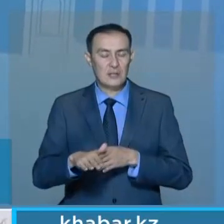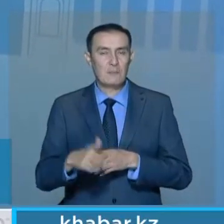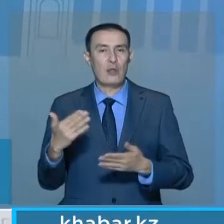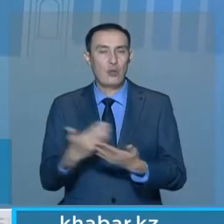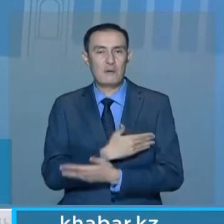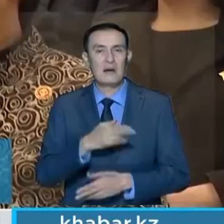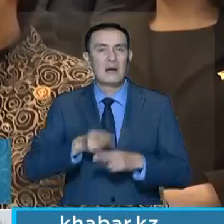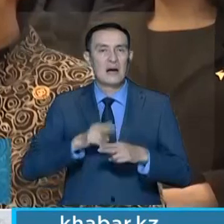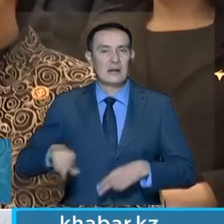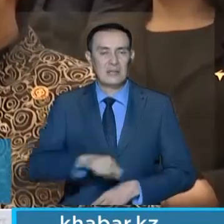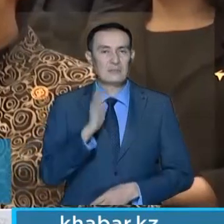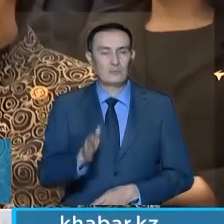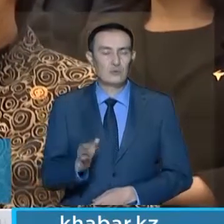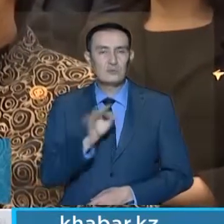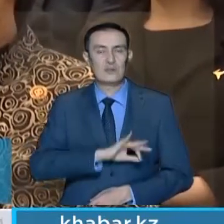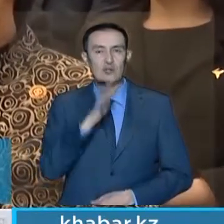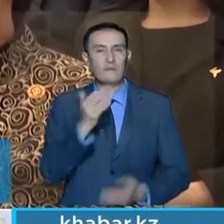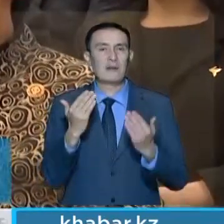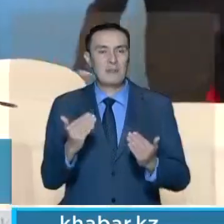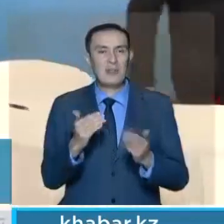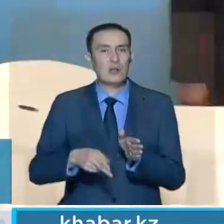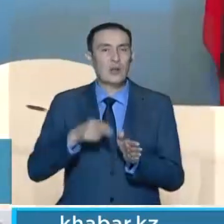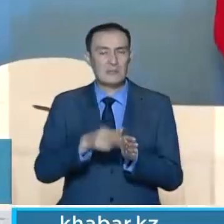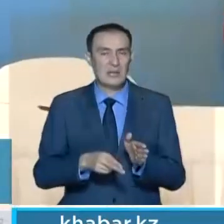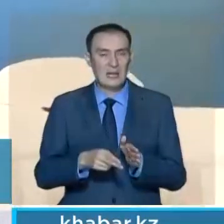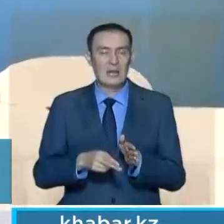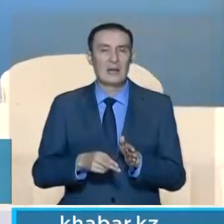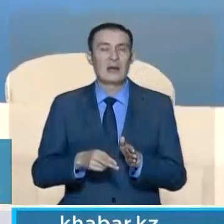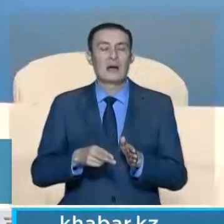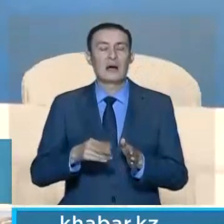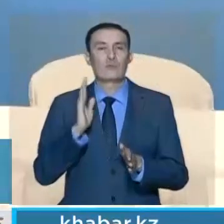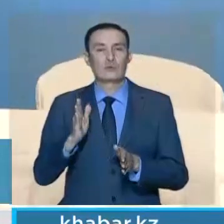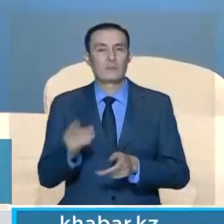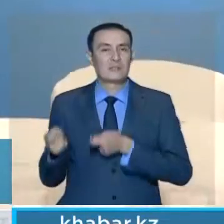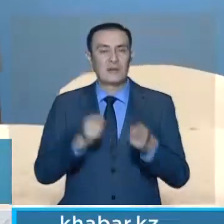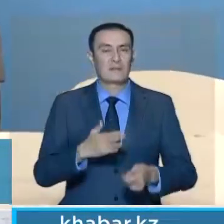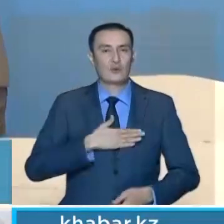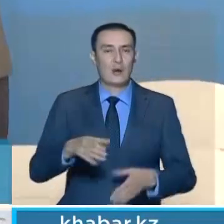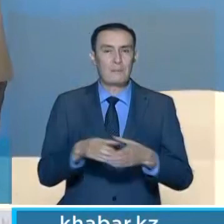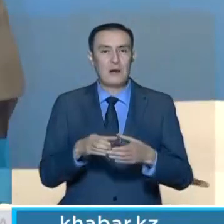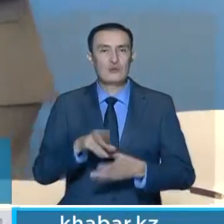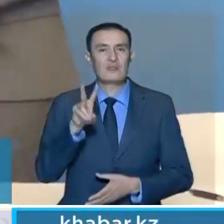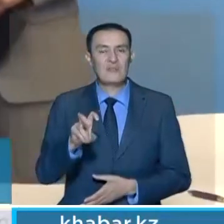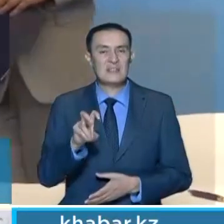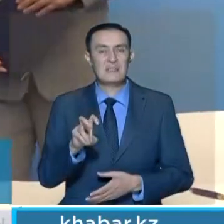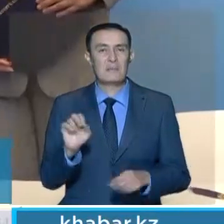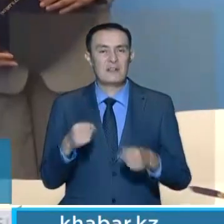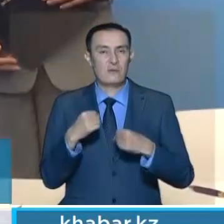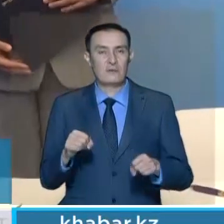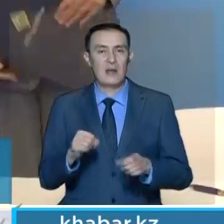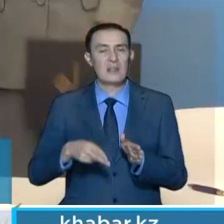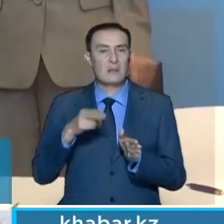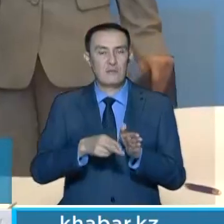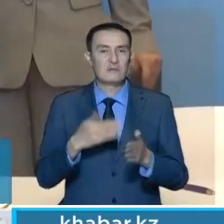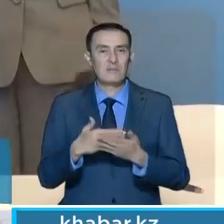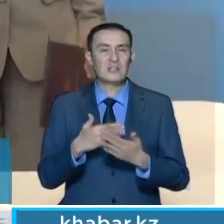по новым рельсам будут ездить современные тепловозы. CRRC поставит в нашу страну 200 маневровых и магистральных